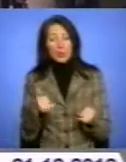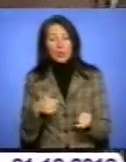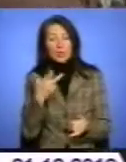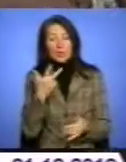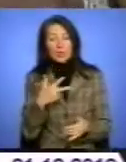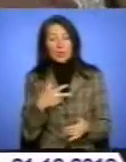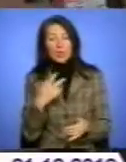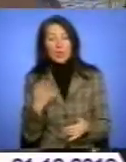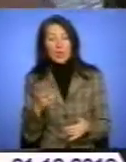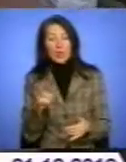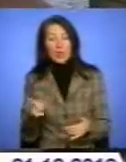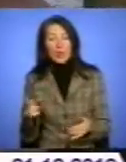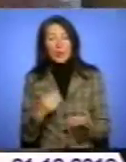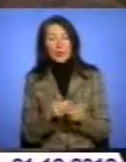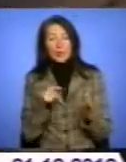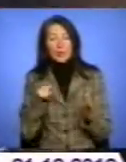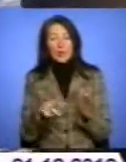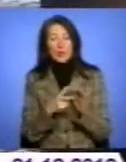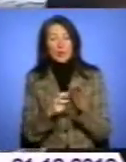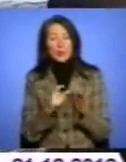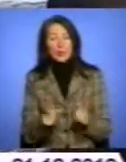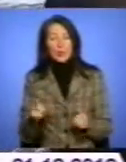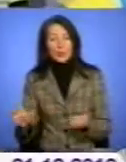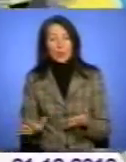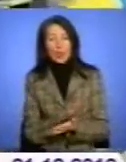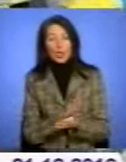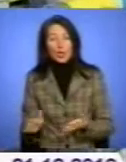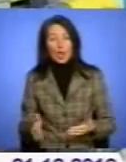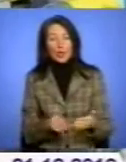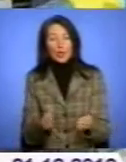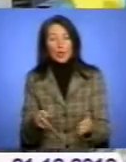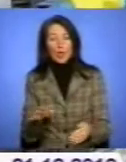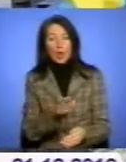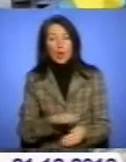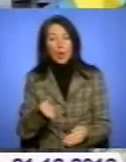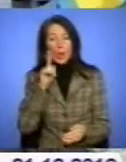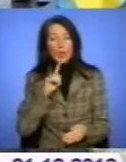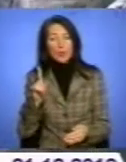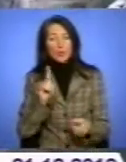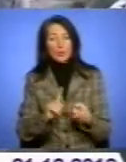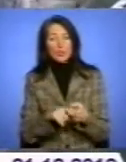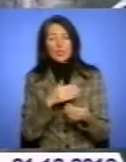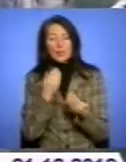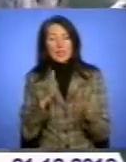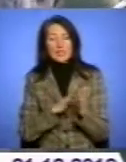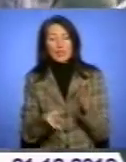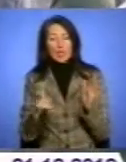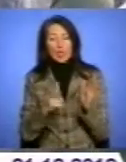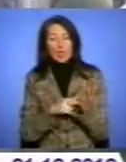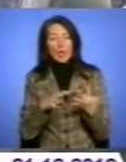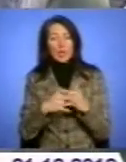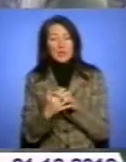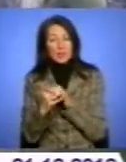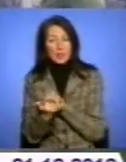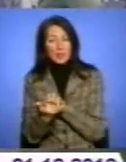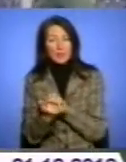скорботної матері. Таким чином вшанували пам'ять міліціонерів, які загинули під час виконання службових обов'язків. Працівникам міліції, їх